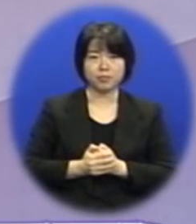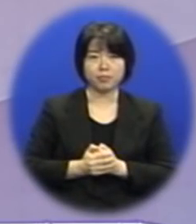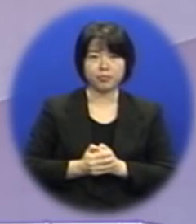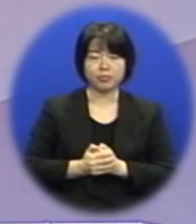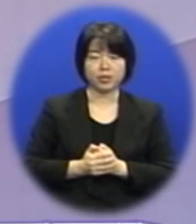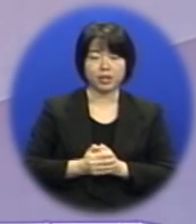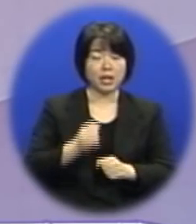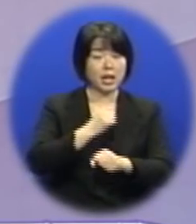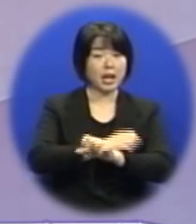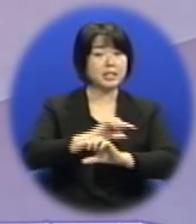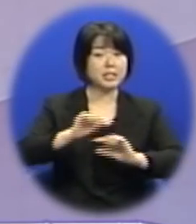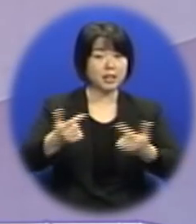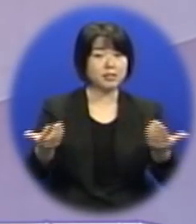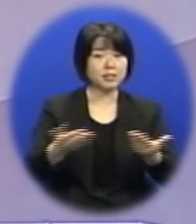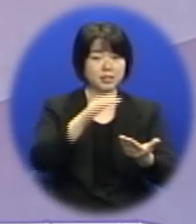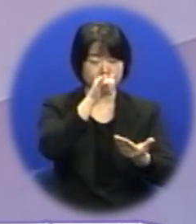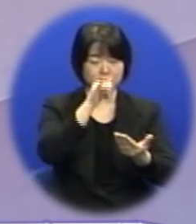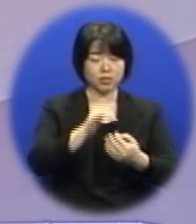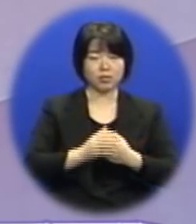안 해본 게 있습니다.